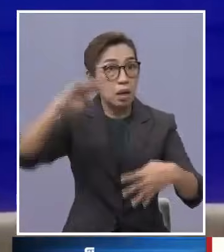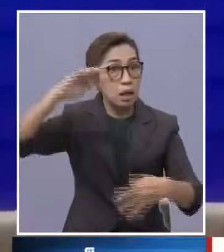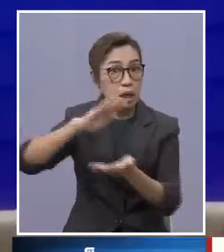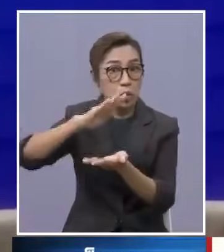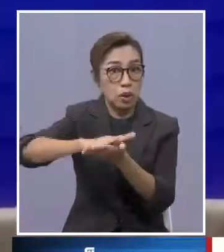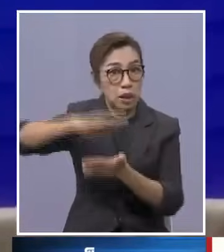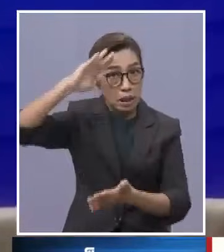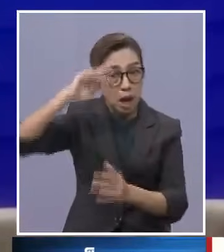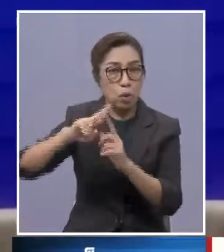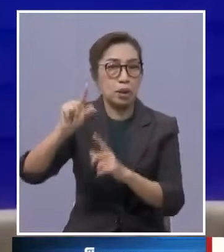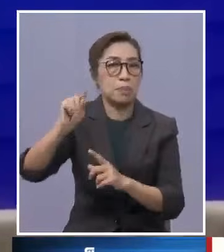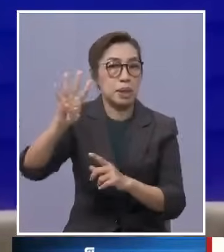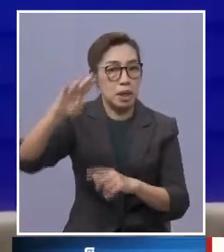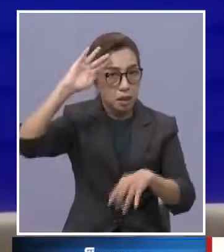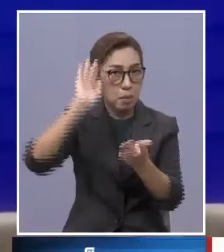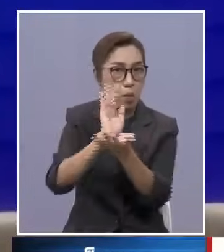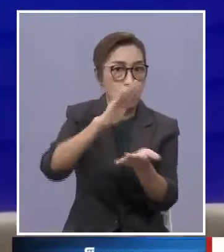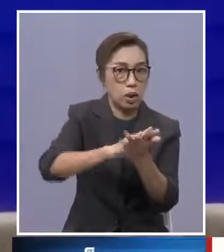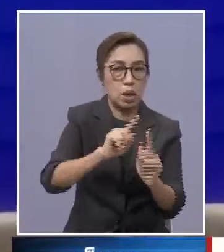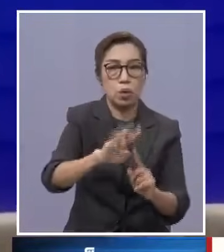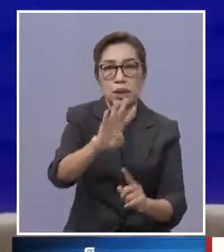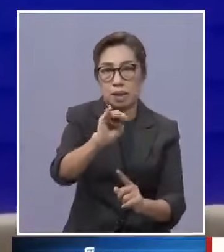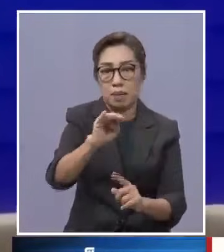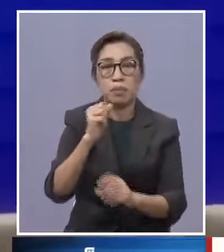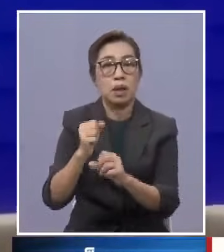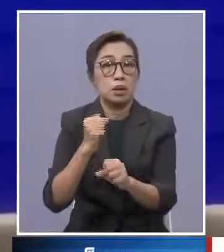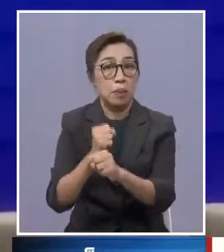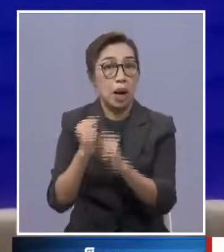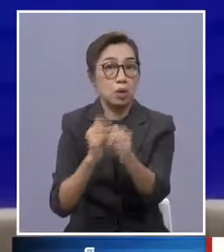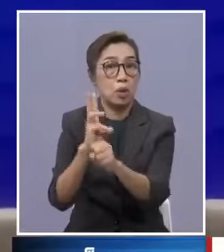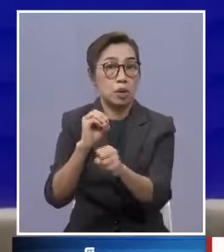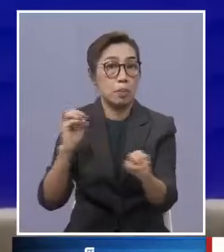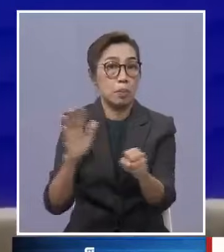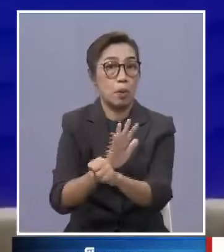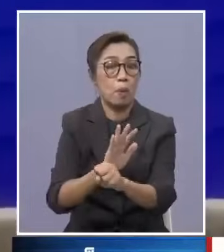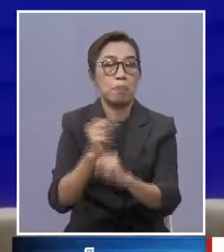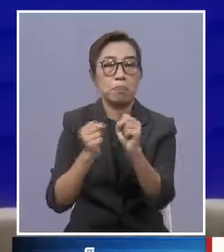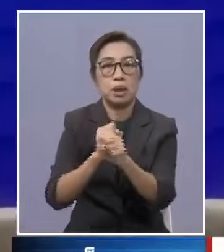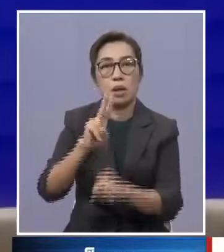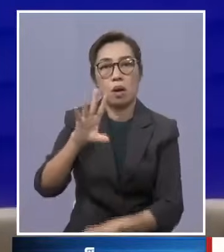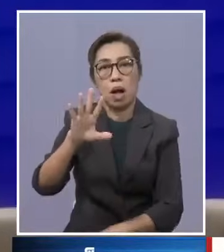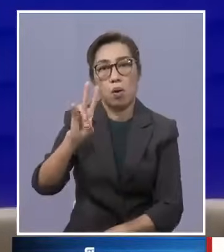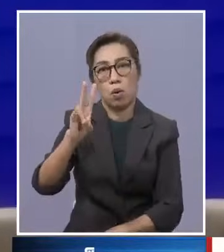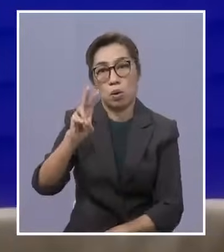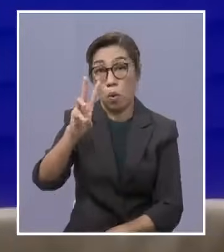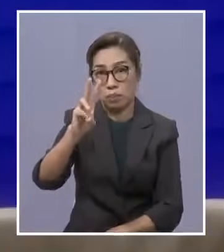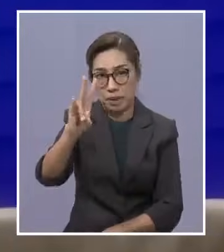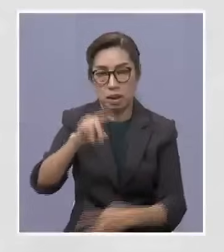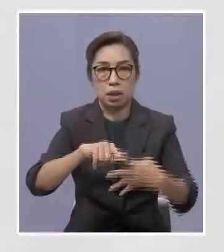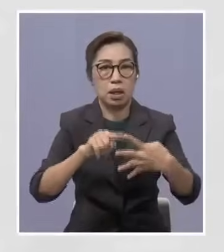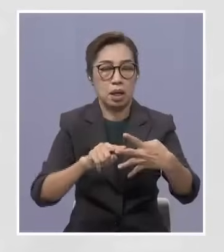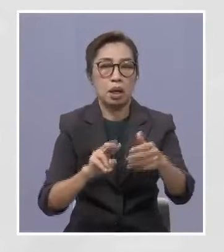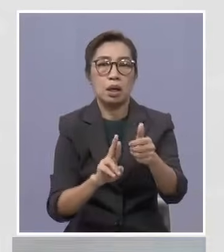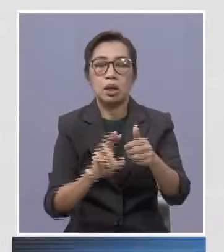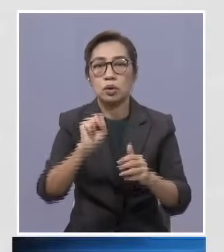ที่24นะครับนายร้อยตำรวจรุ่นที่40จะเกษียณอายุราชการในปีหน้า2567ครับพลตำรวจเอกสุรเชษฐ์หักพานรองผบ.ตร.